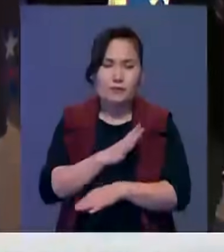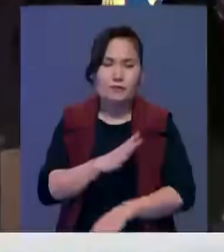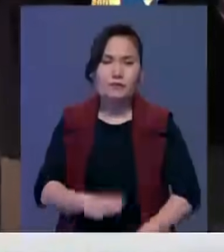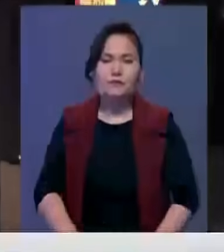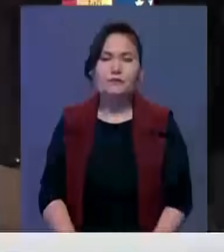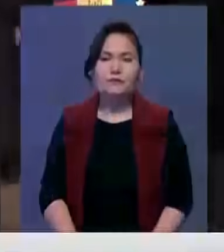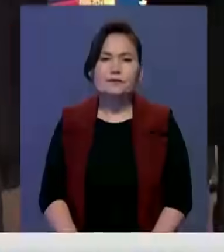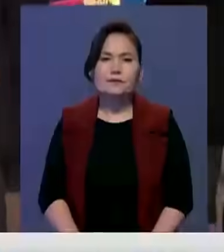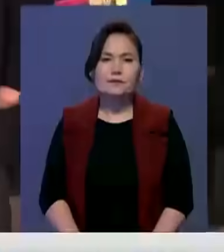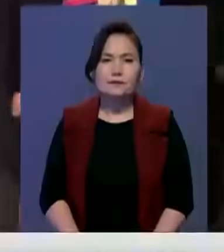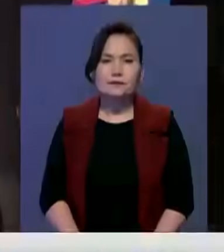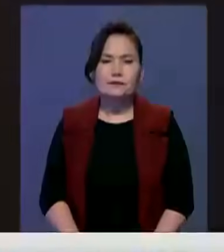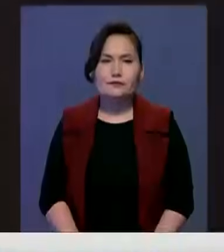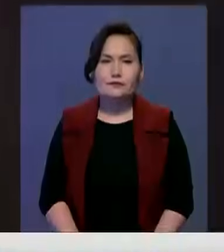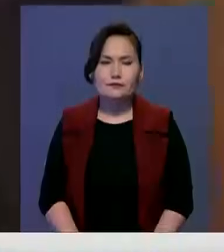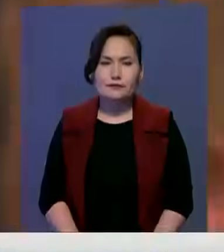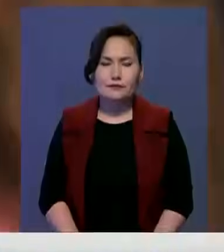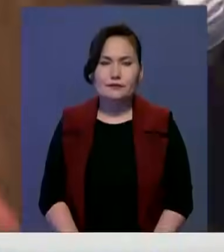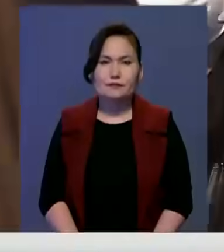тартқан.